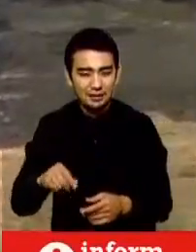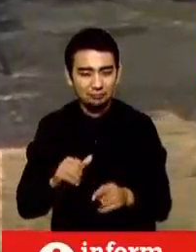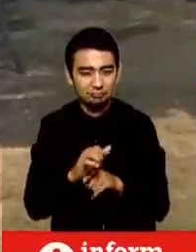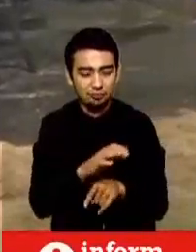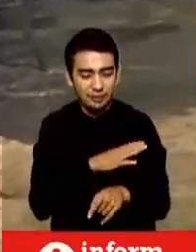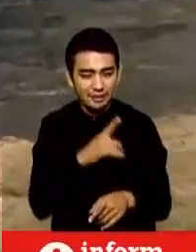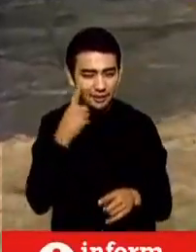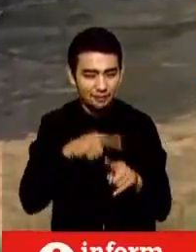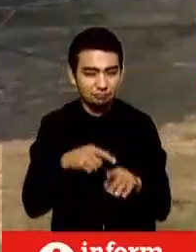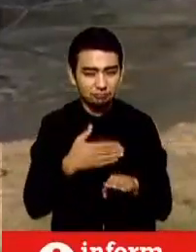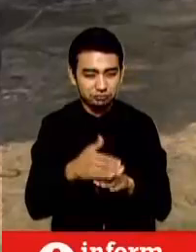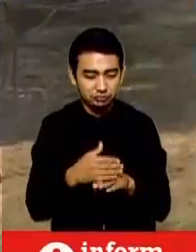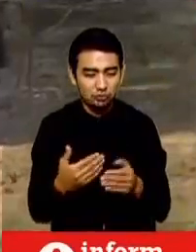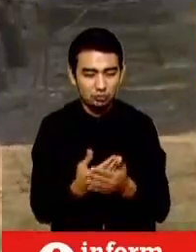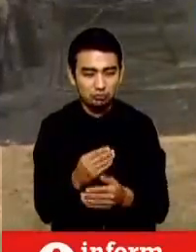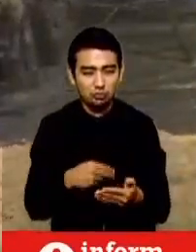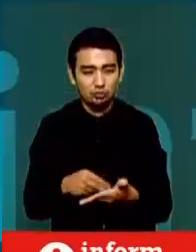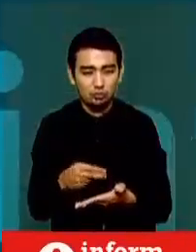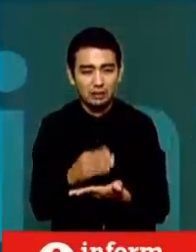Техникаларды кезегімен жаңартып жатырмыз дейді.